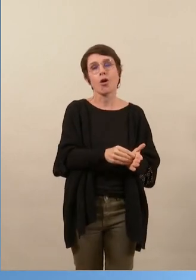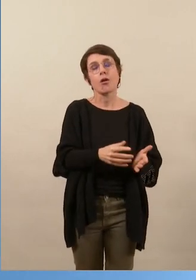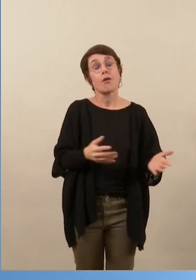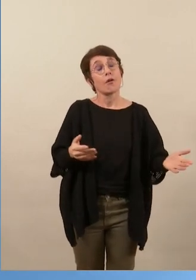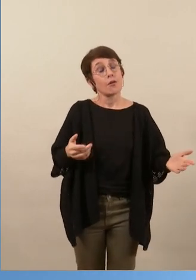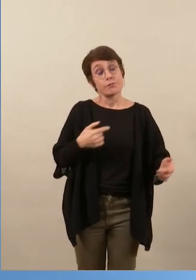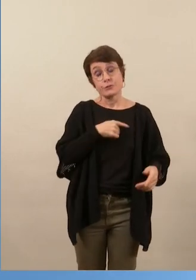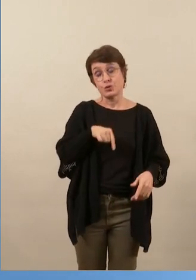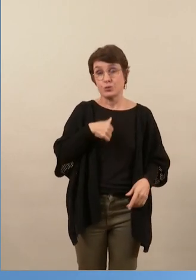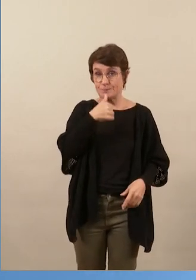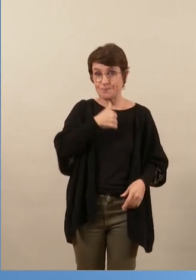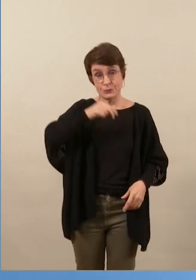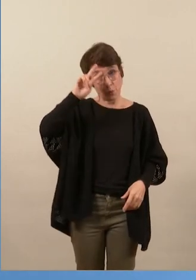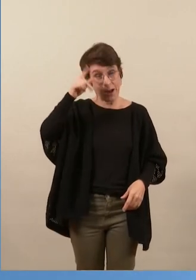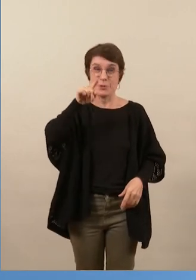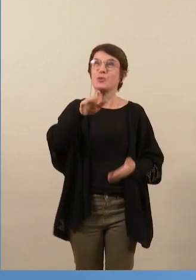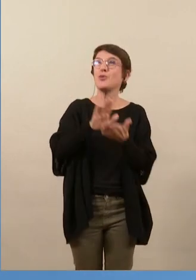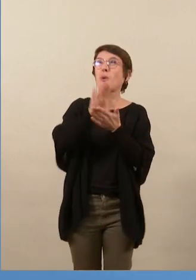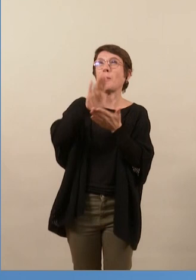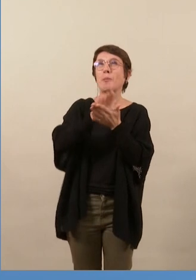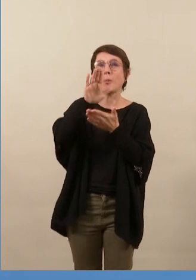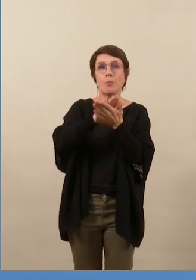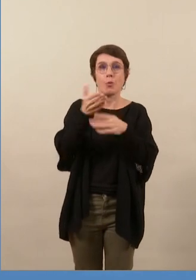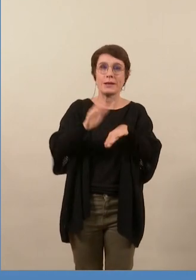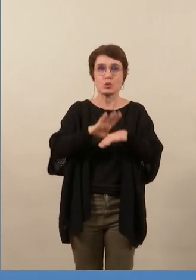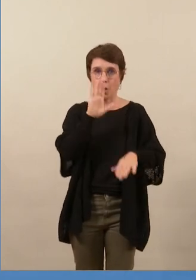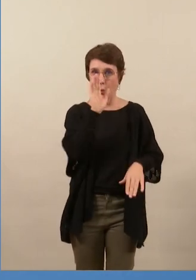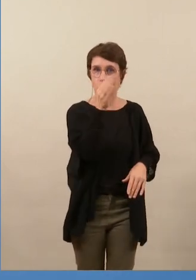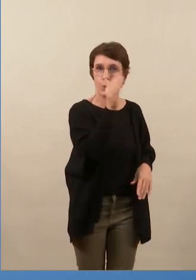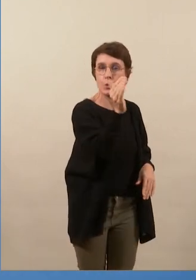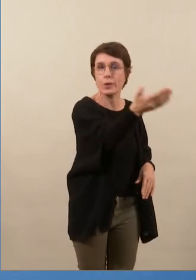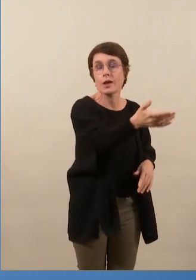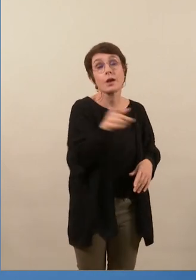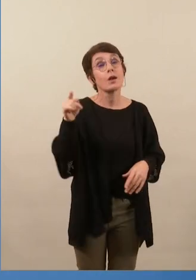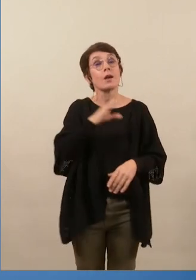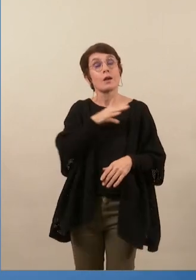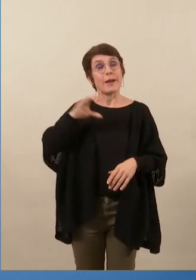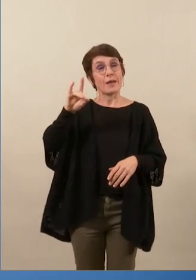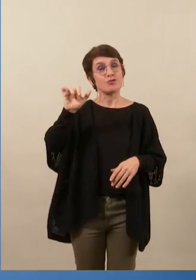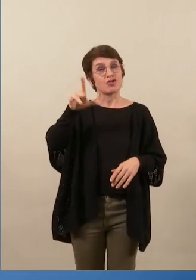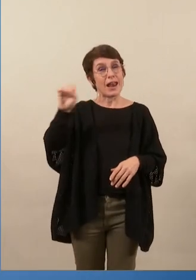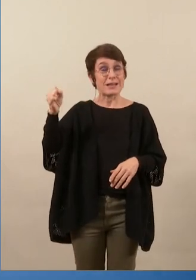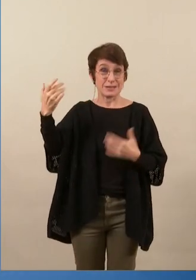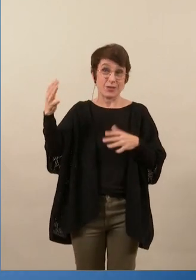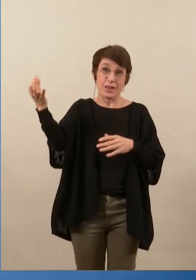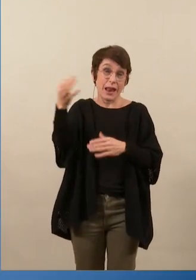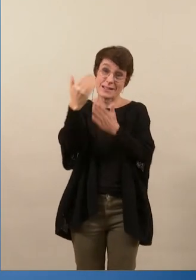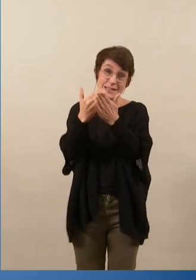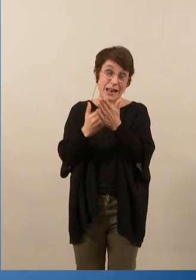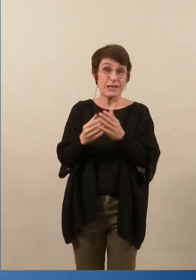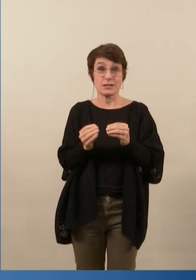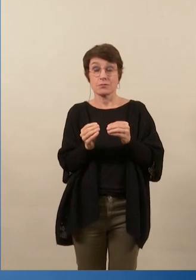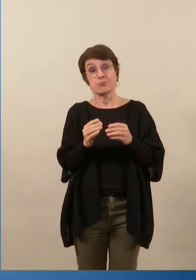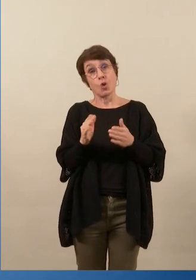vos engagements ne sont pas tenus Milie Chalas ça fait la liste des chantiers concerné je ne reviendrai pas dessus en bref c'est moins d'argent